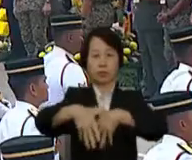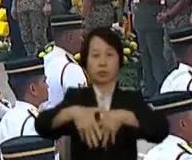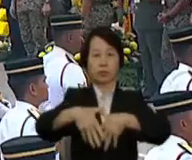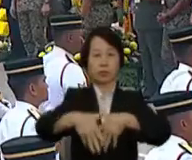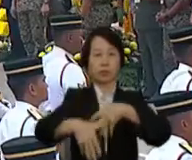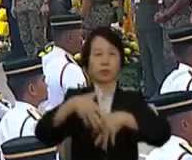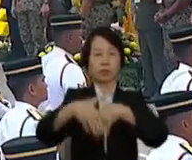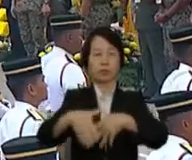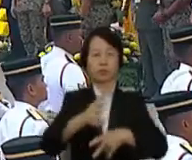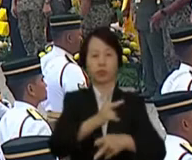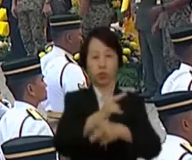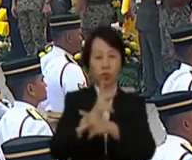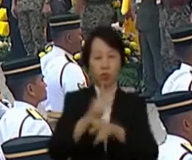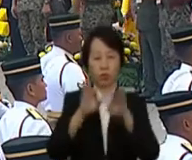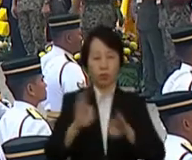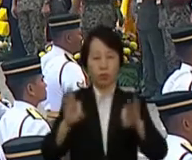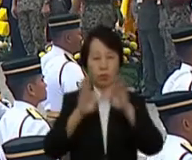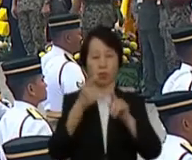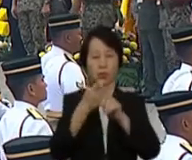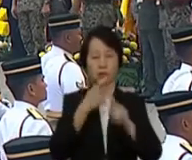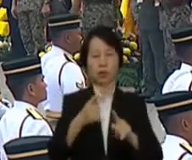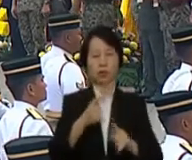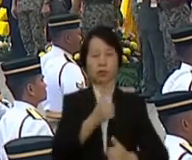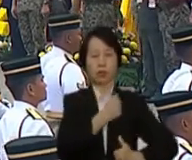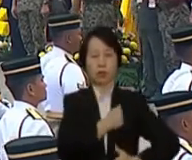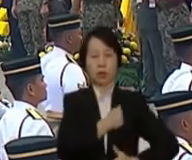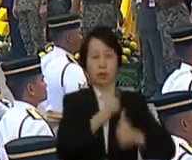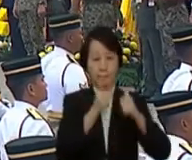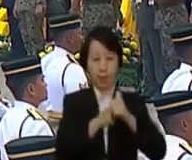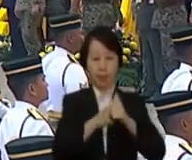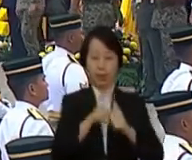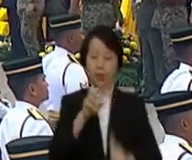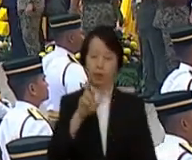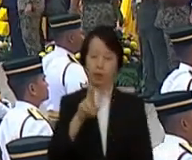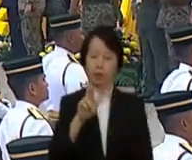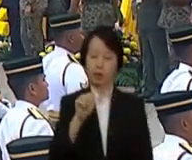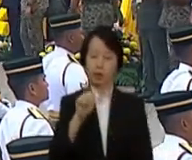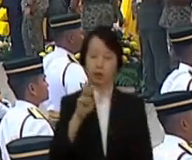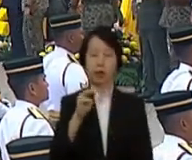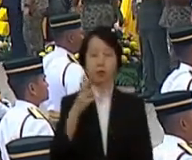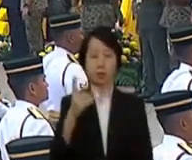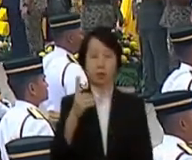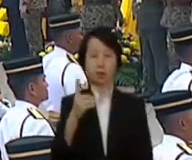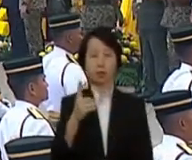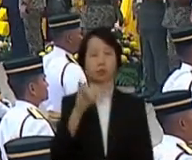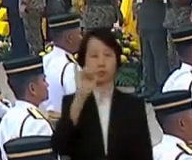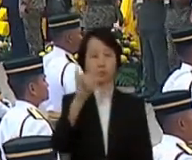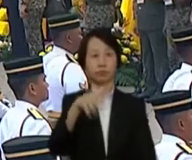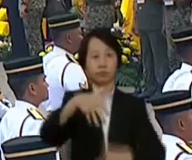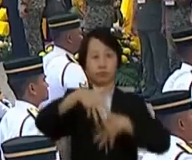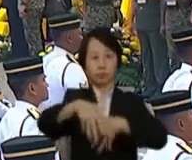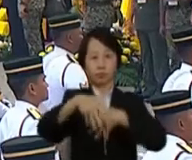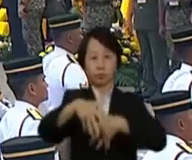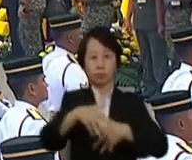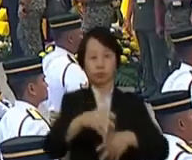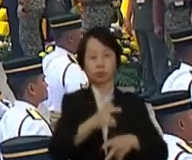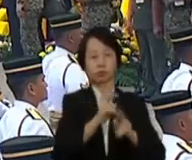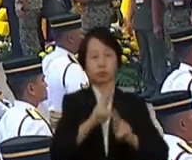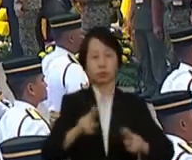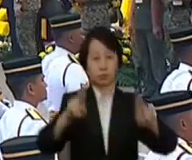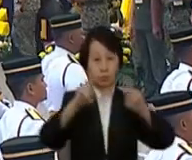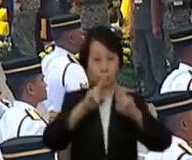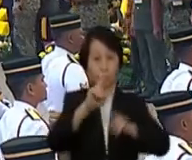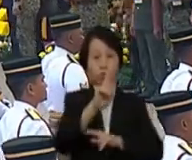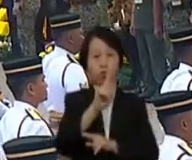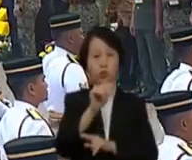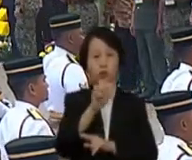kawalan kehormatan utama dari Batalion Pertama Regimen Askar Melayu Diraja. Kawalan kehormatan utama terdiri daripada